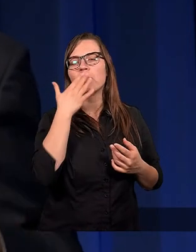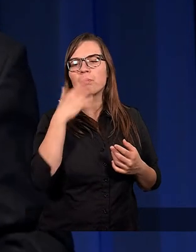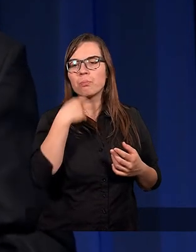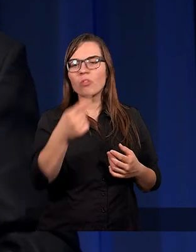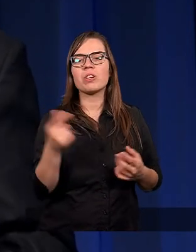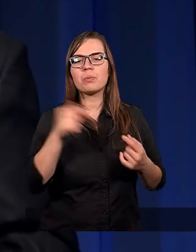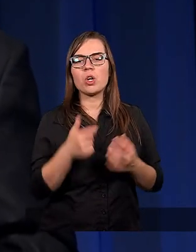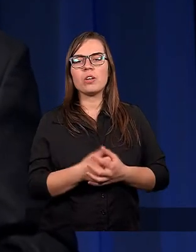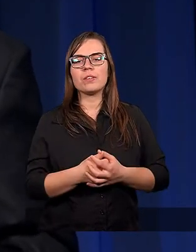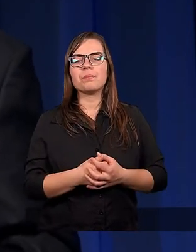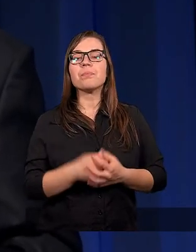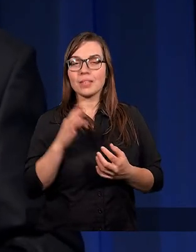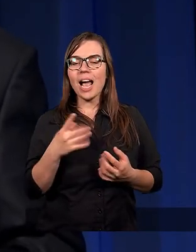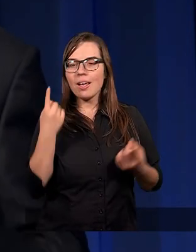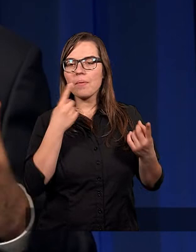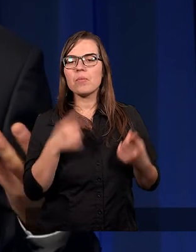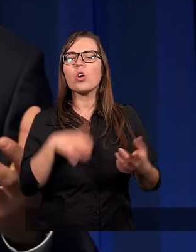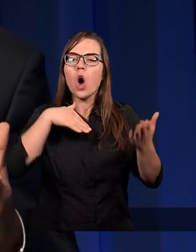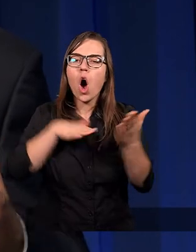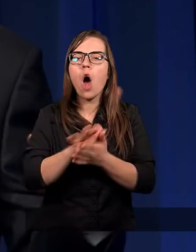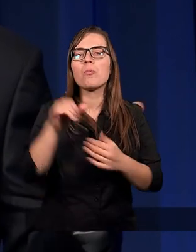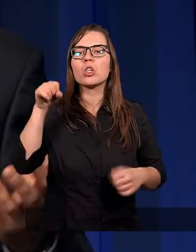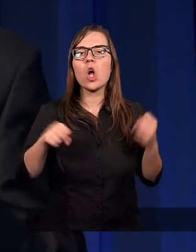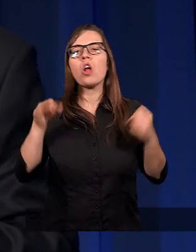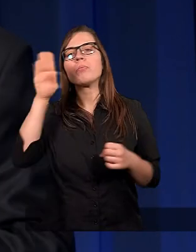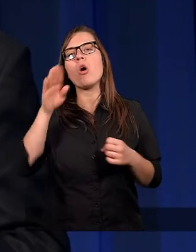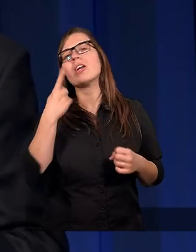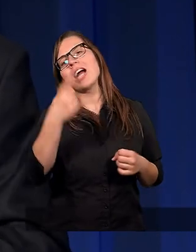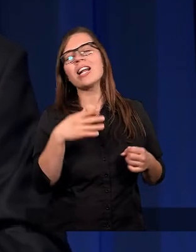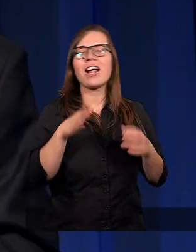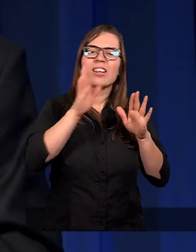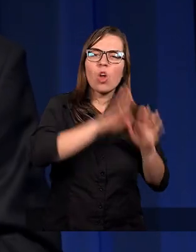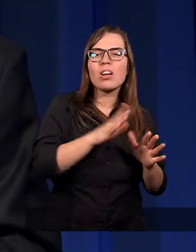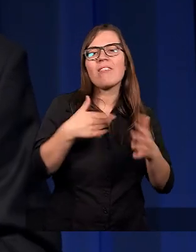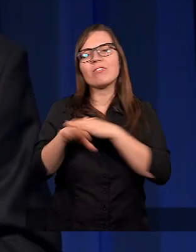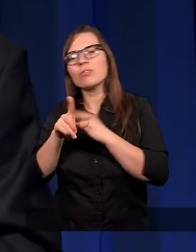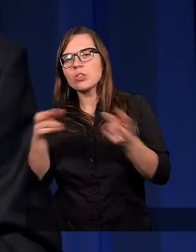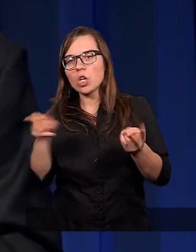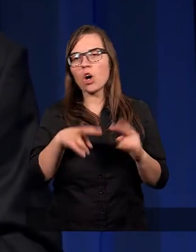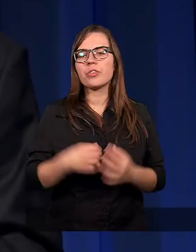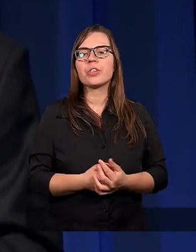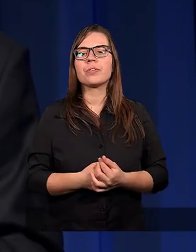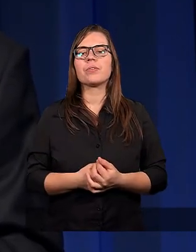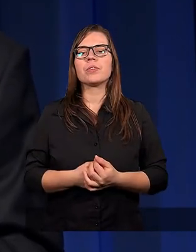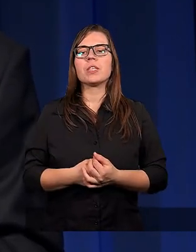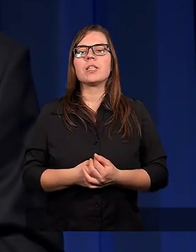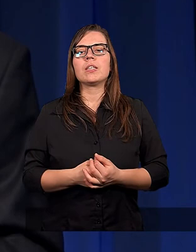przychodzi. Tak? Rozpoczyna się sąd Boży, jednych zabiera, drugich zostawia. No,